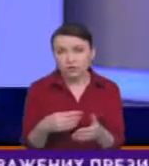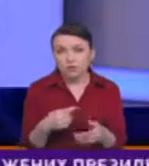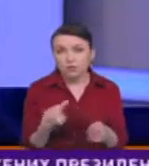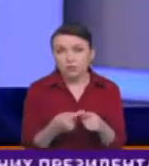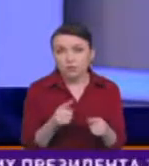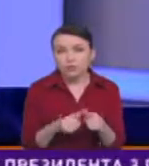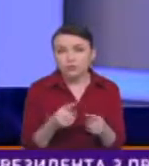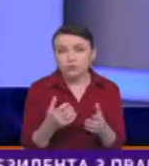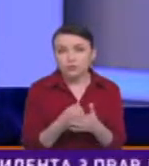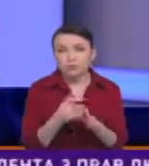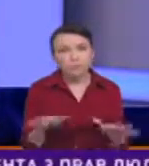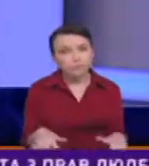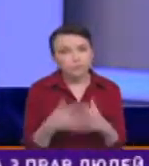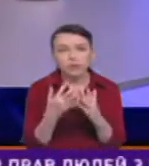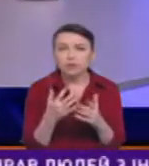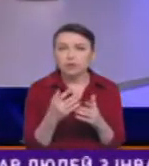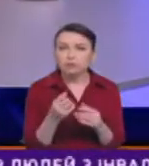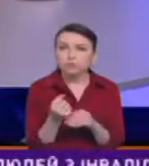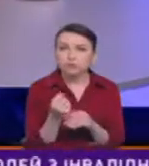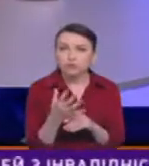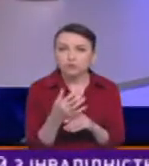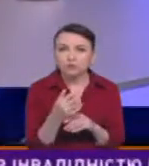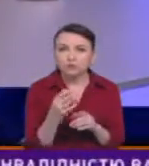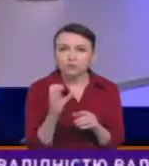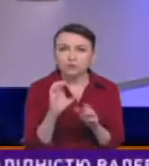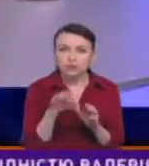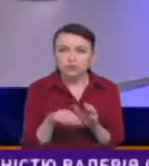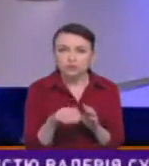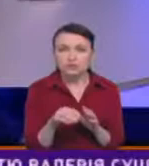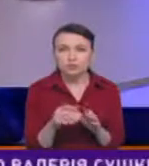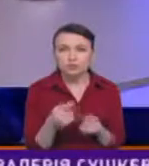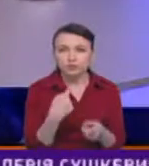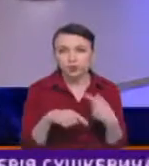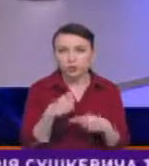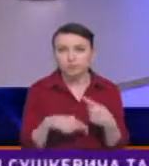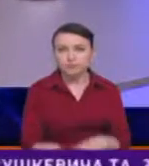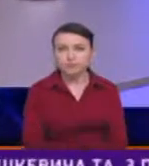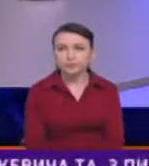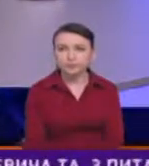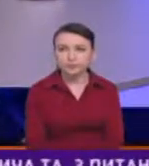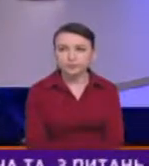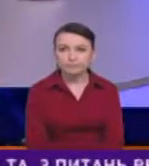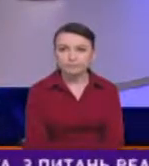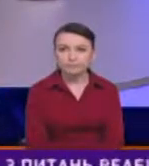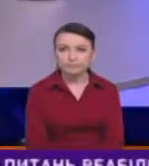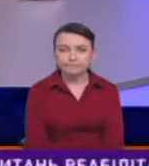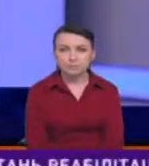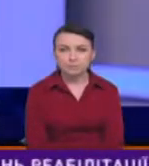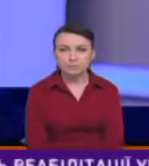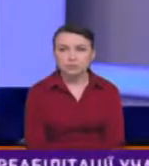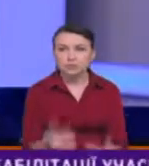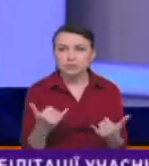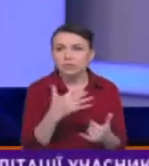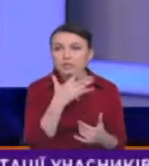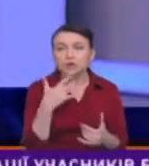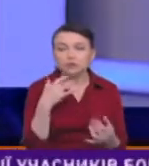реанімували, сказали, що верніть редакцію 15-ї, здається, статті, касу. Пані Наталя, зараз теж багато розмов, і хотілося